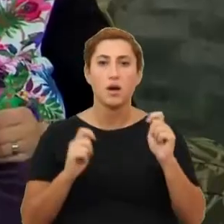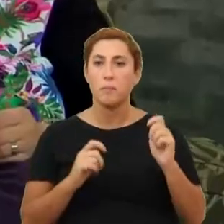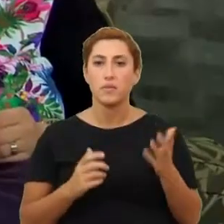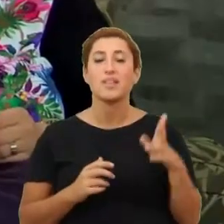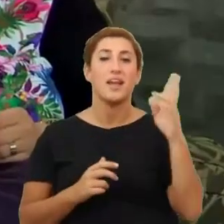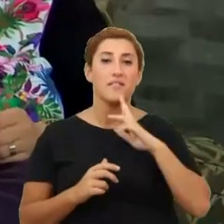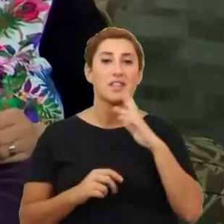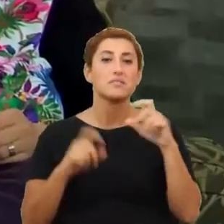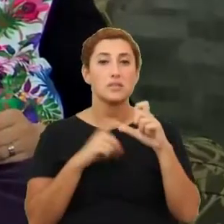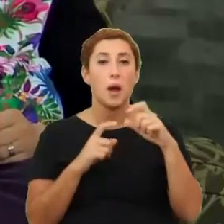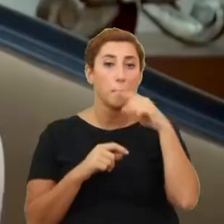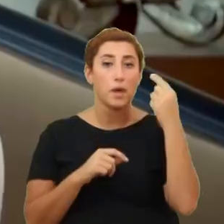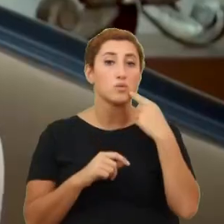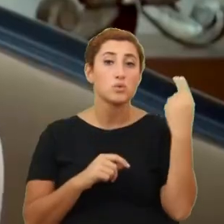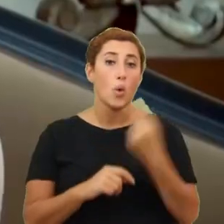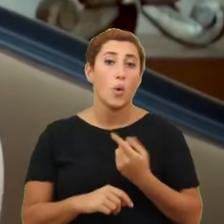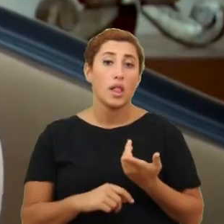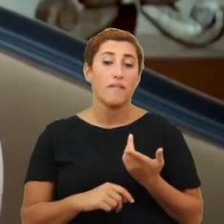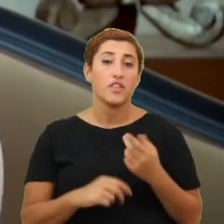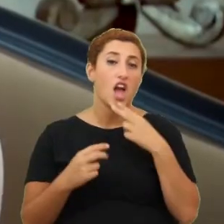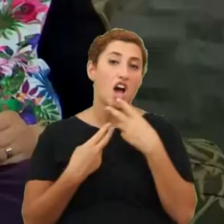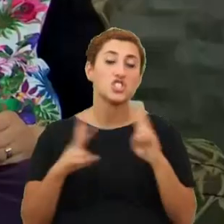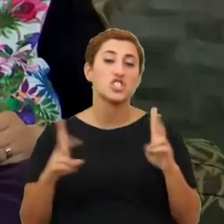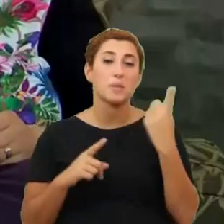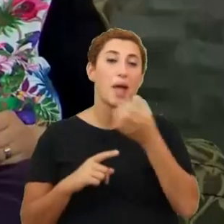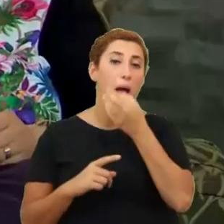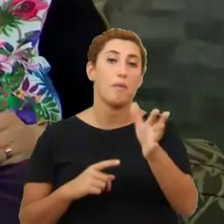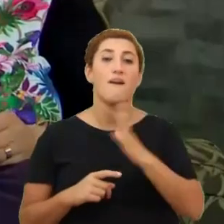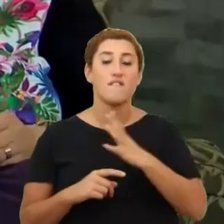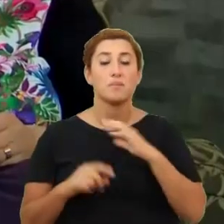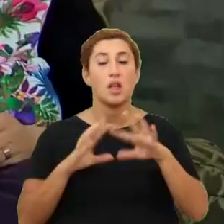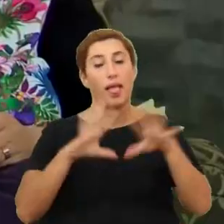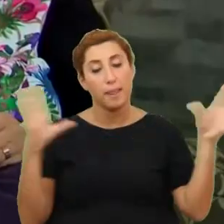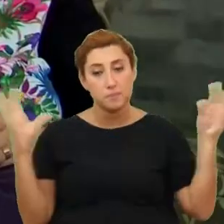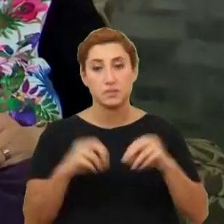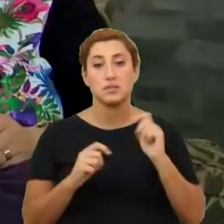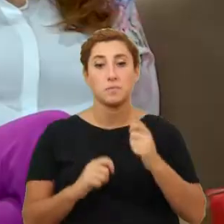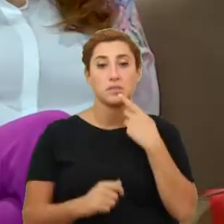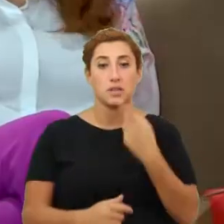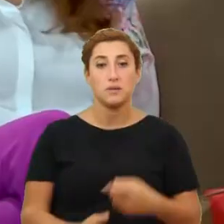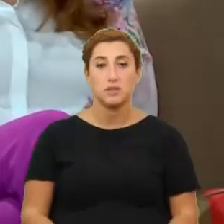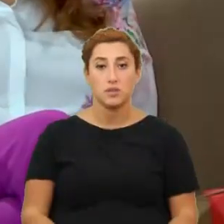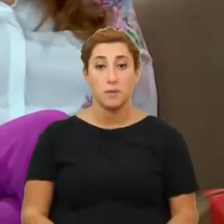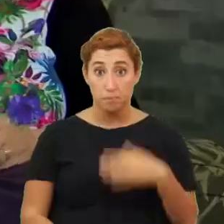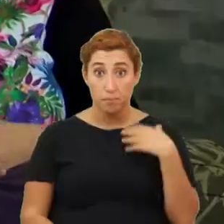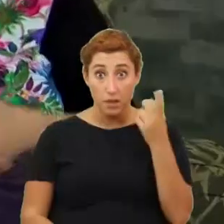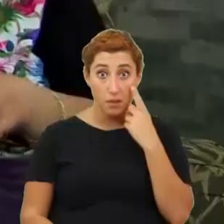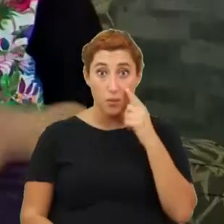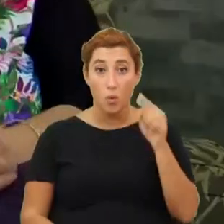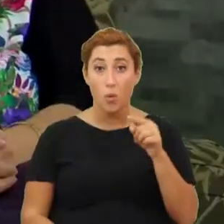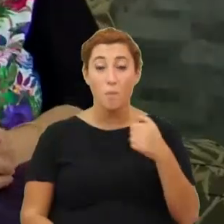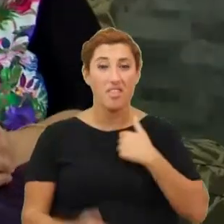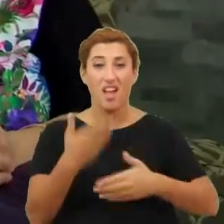Efendim, Zarp Bey söyledi. Açıklayacağı bir haber varmış, herkes toplansın dedi. Baba bak, o